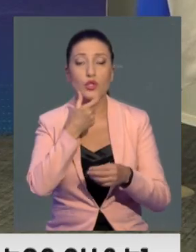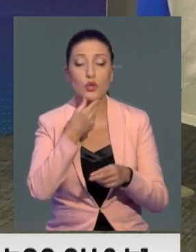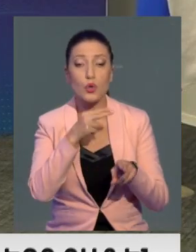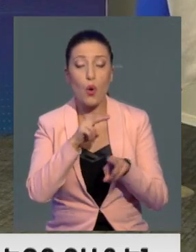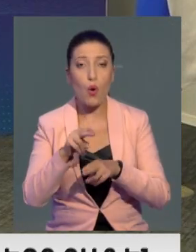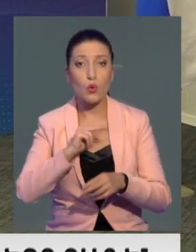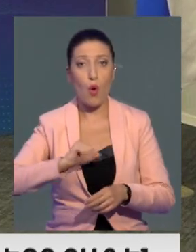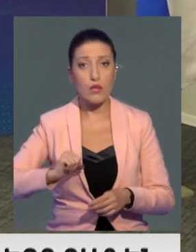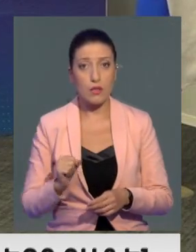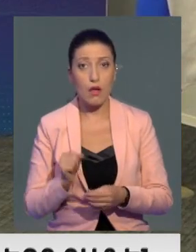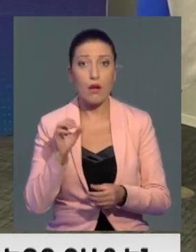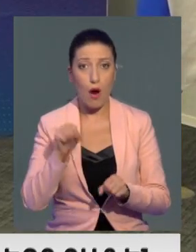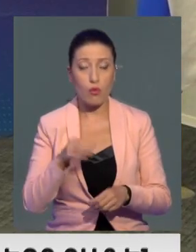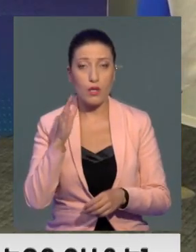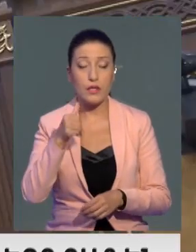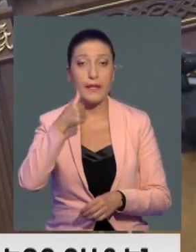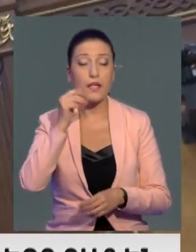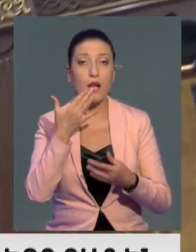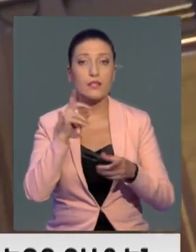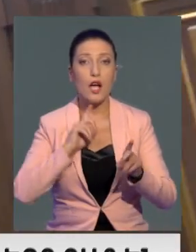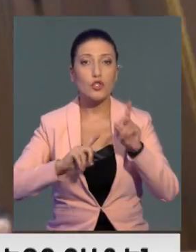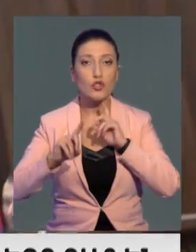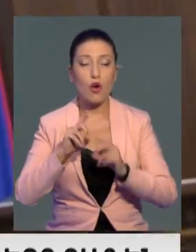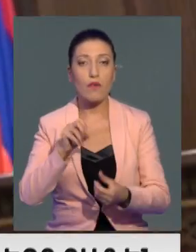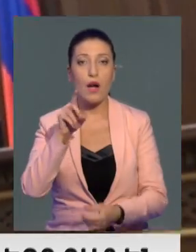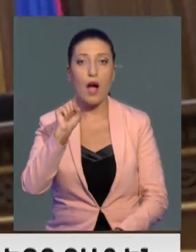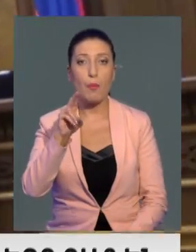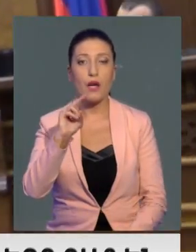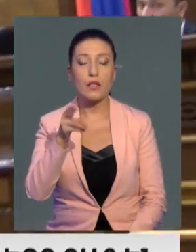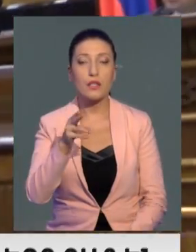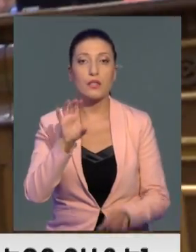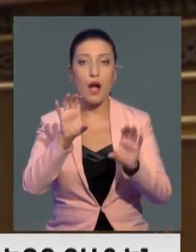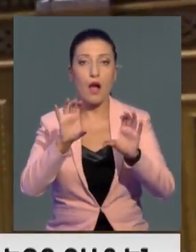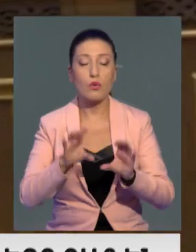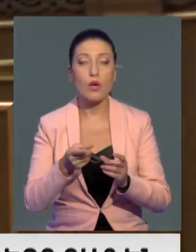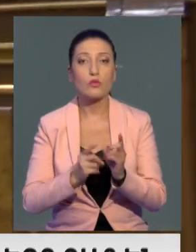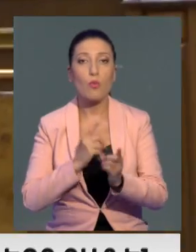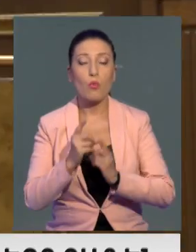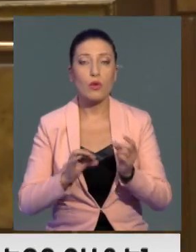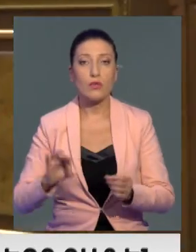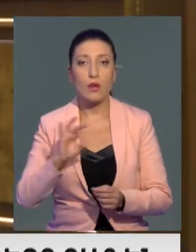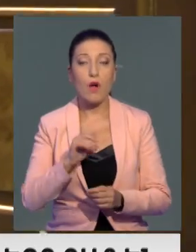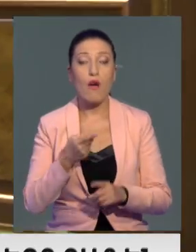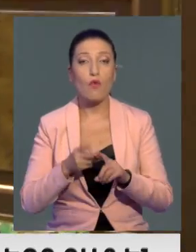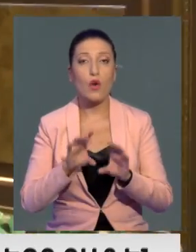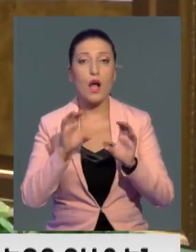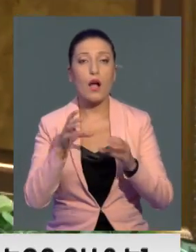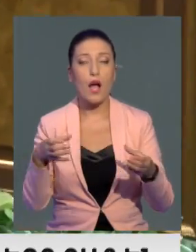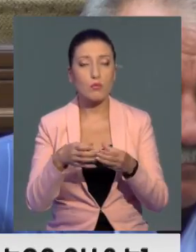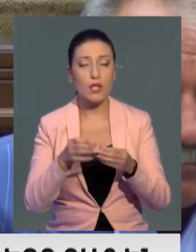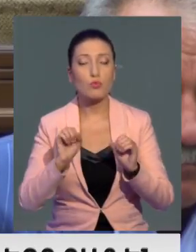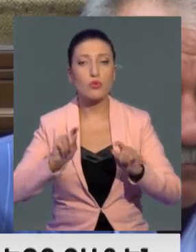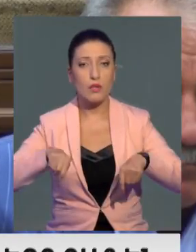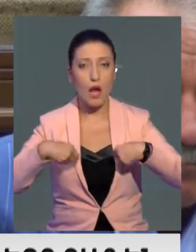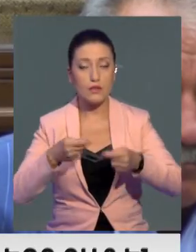Սա է գլխավոր հարցը 3 ազգային ժողովում ՀԱՊԿ կանոնադրությունը փոխելու որոշումից հետո, որը կազմակերպությանը տալիս է այդ